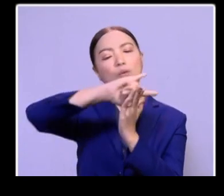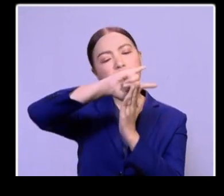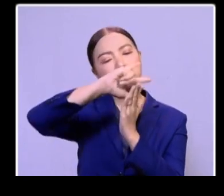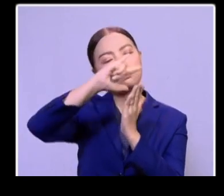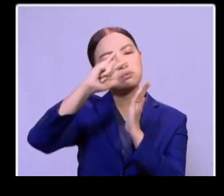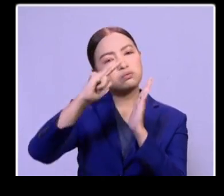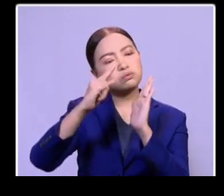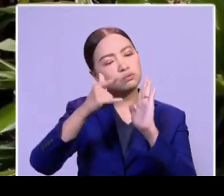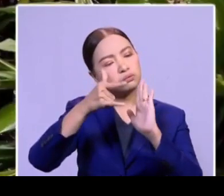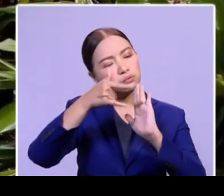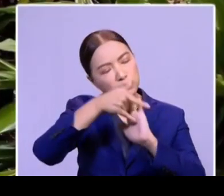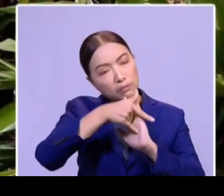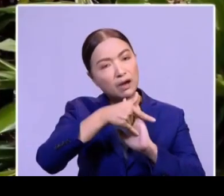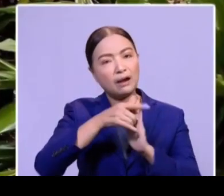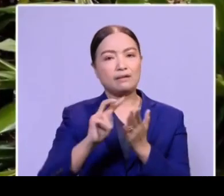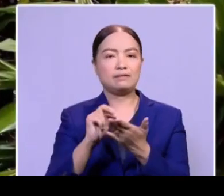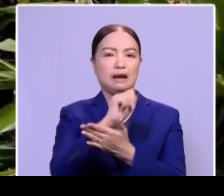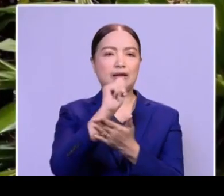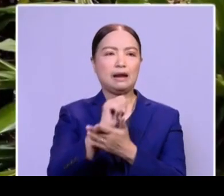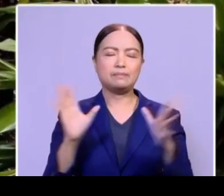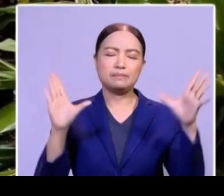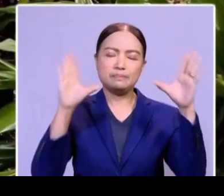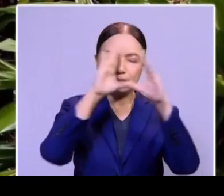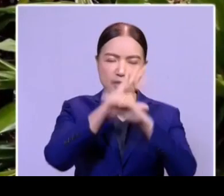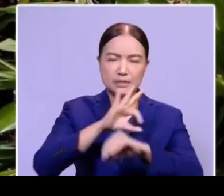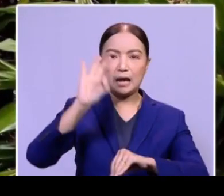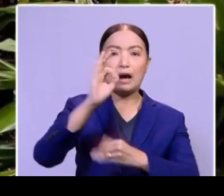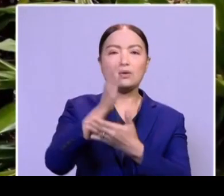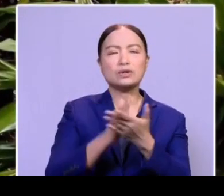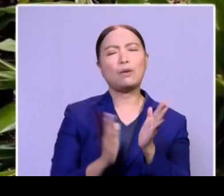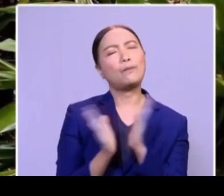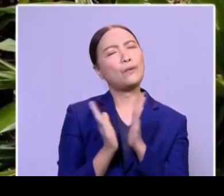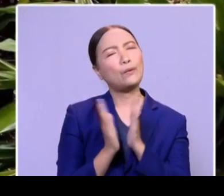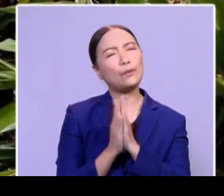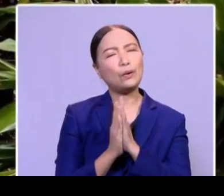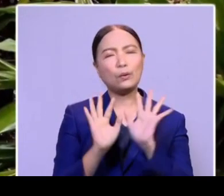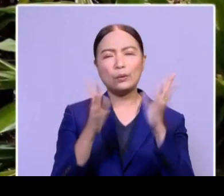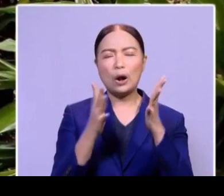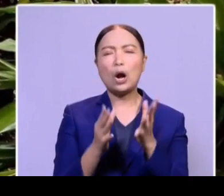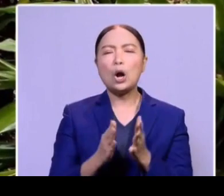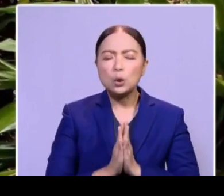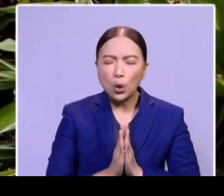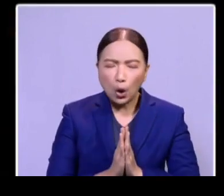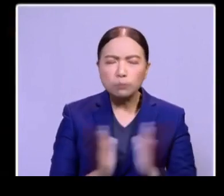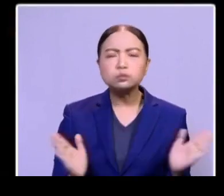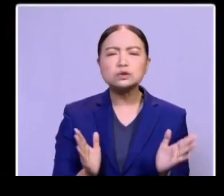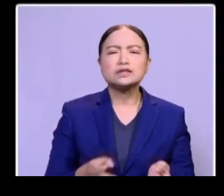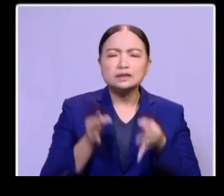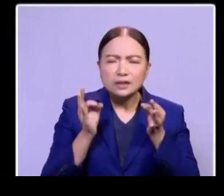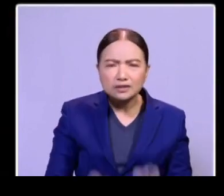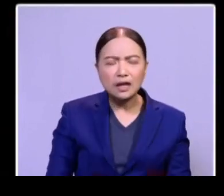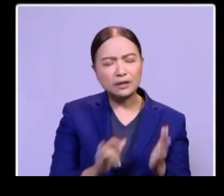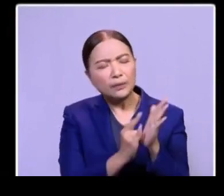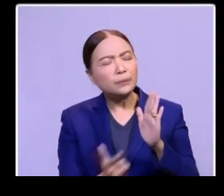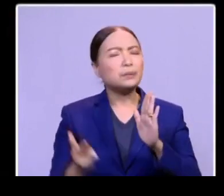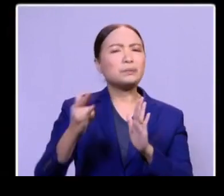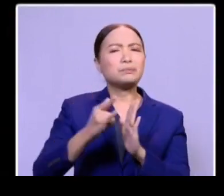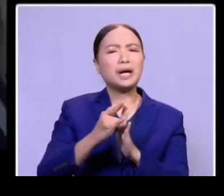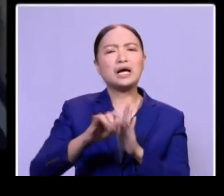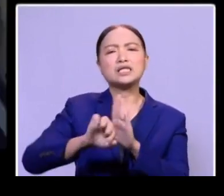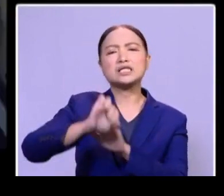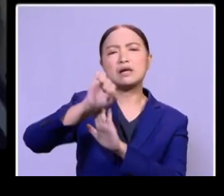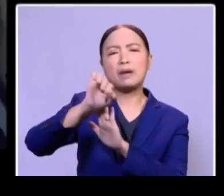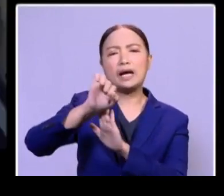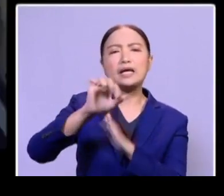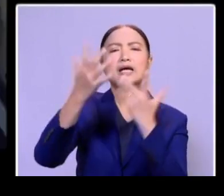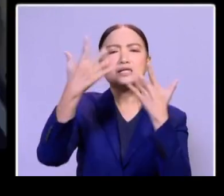า 3:30 ผู้โดยสารทุกคนนี่พากันปรบมือขอบคุณกัปตันที่ตัดสินใจนำเครื่องไปจอดที่เชียงใหม่แล้วก็พาทุก